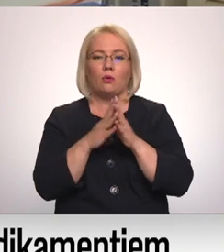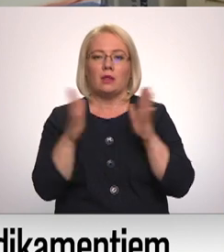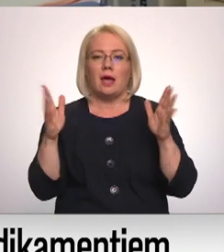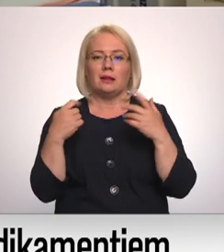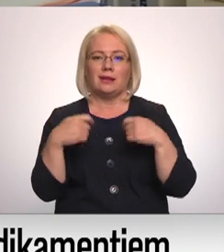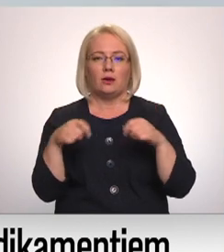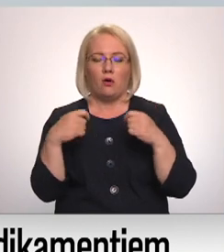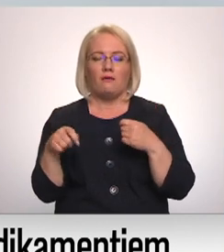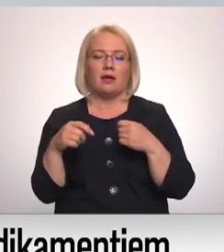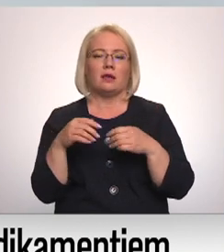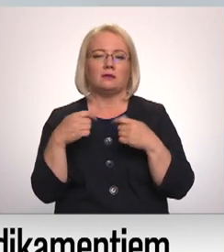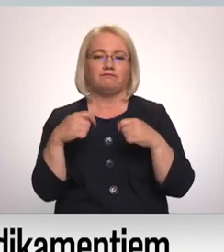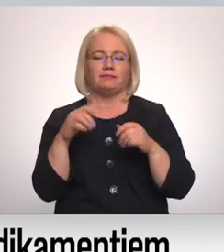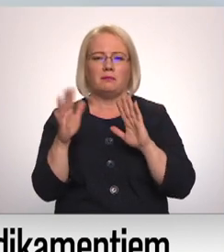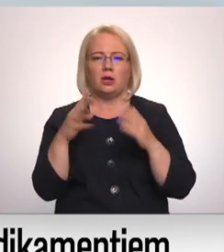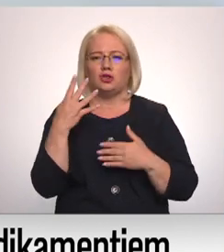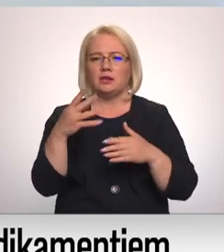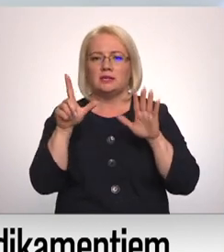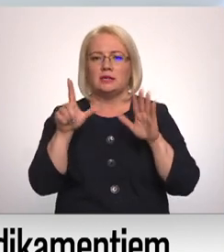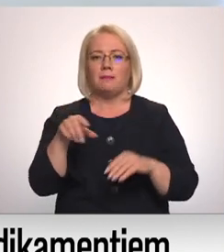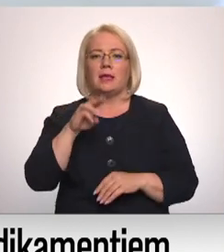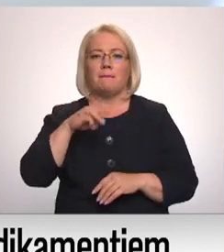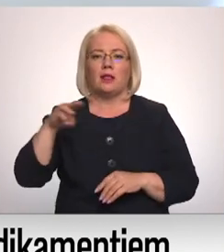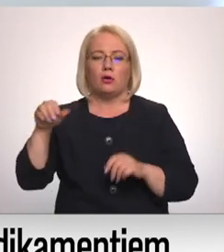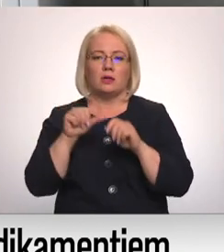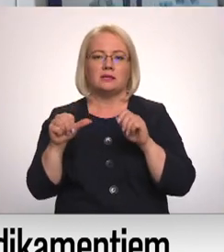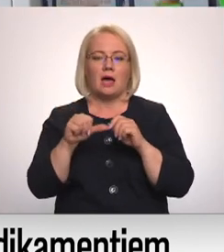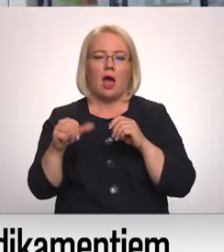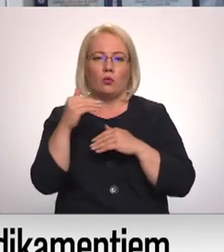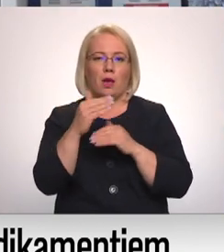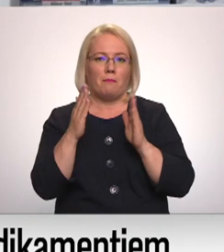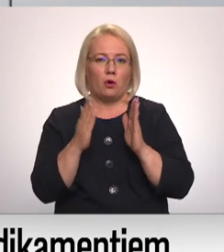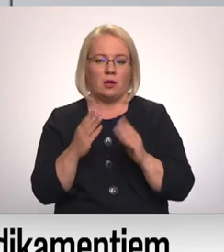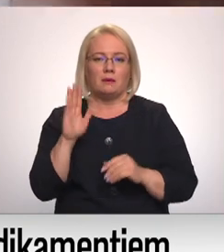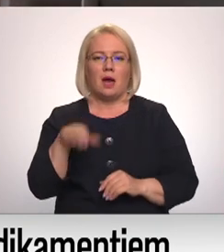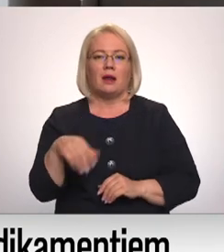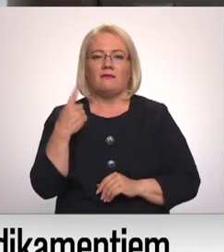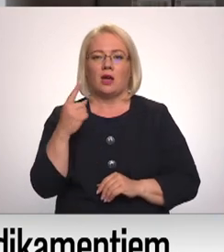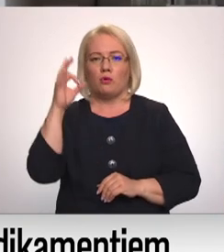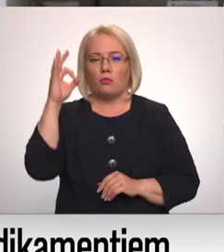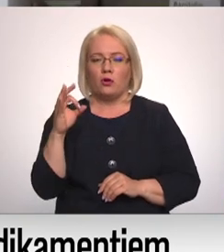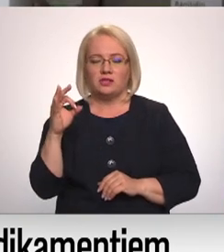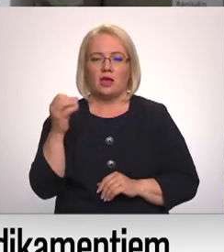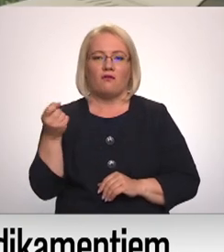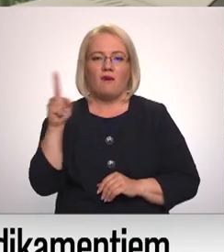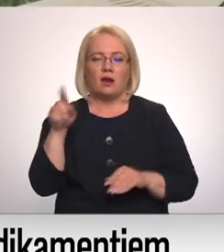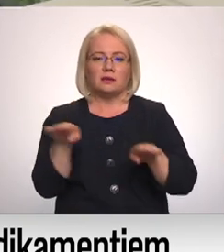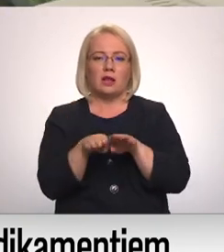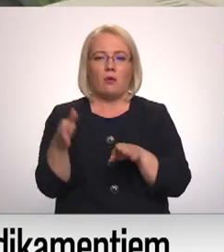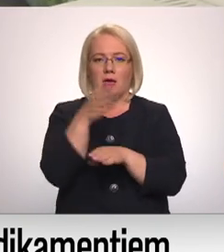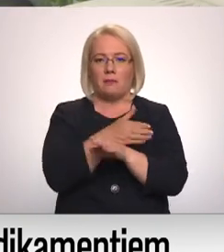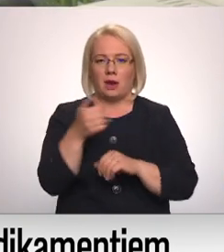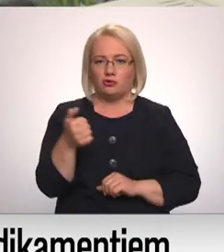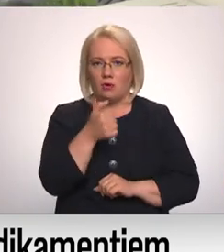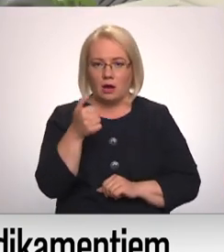Latvijā realizēja aptuveni 47 miljonus zāļu iepakojumu, kas ir par 1% vairāk nekā iepriekšējā gadā. Zināms